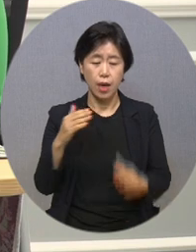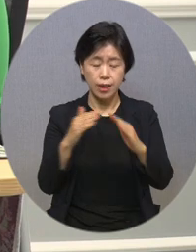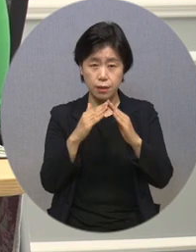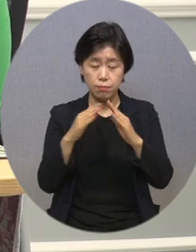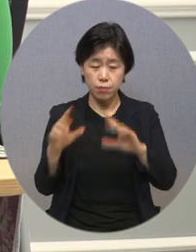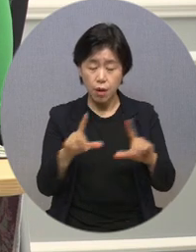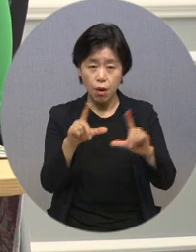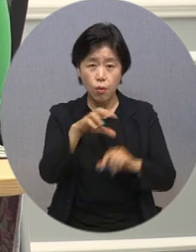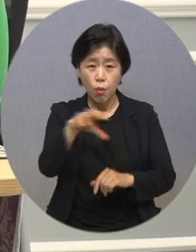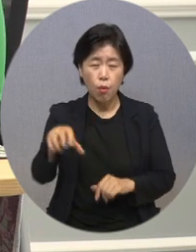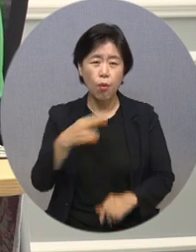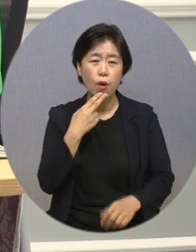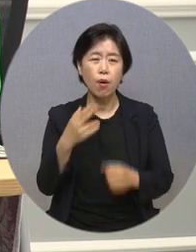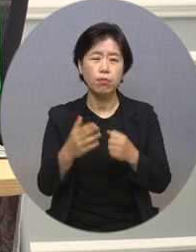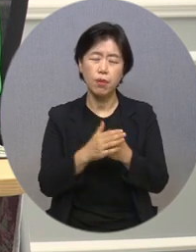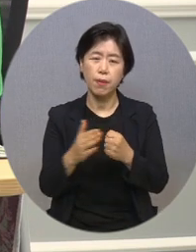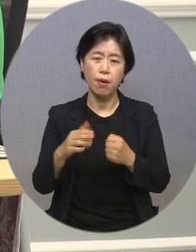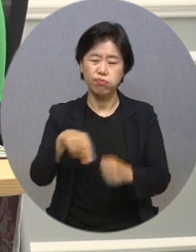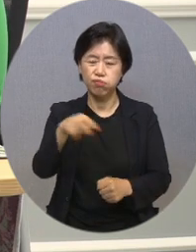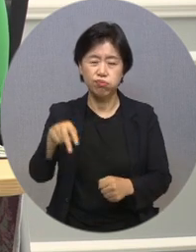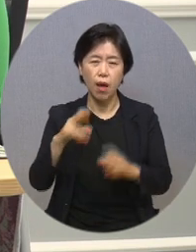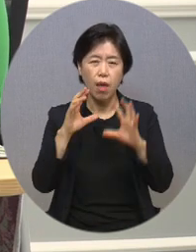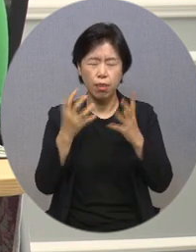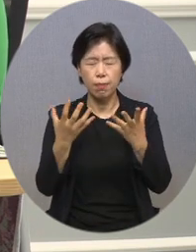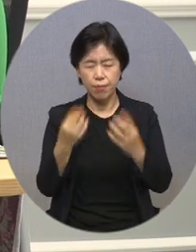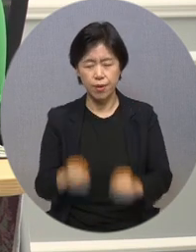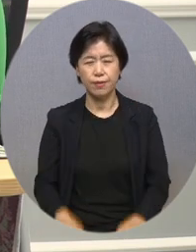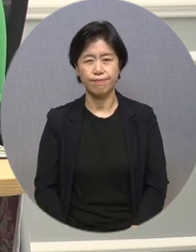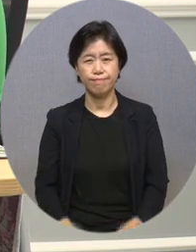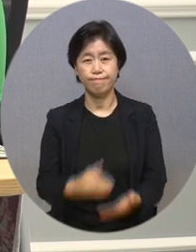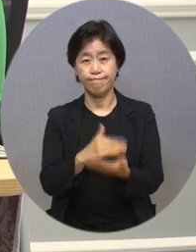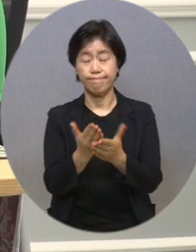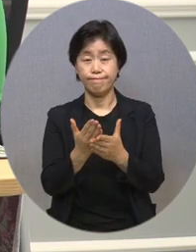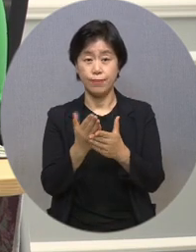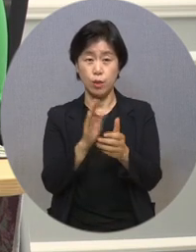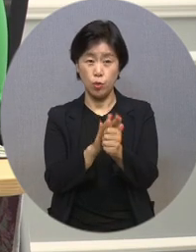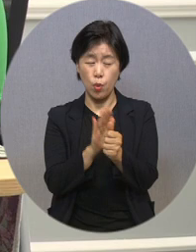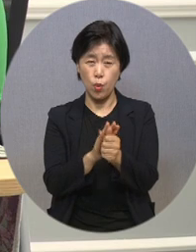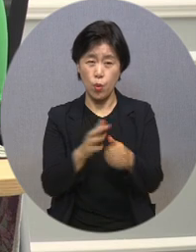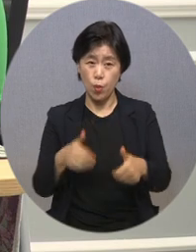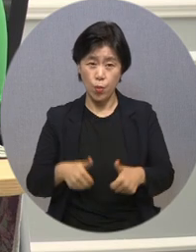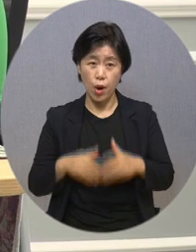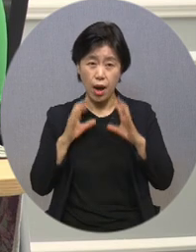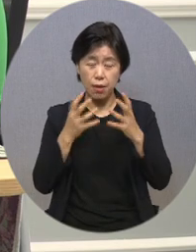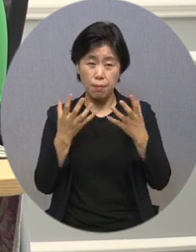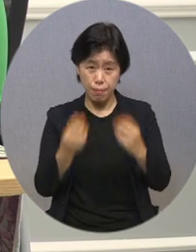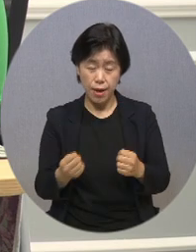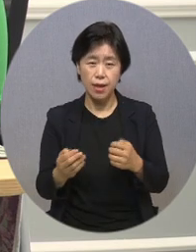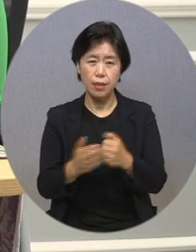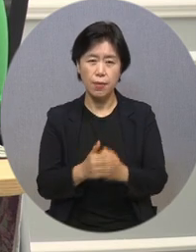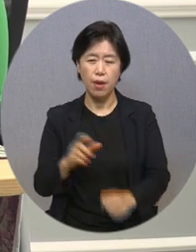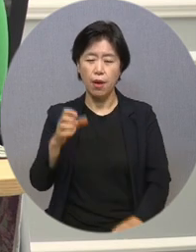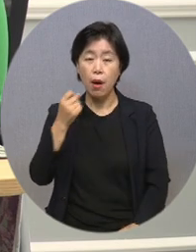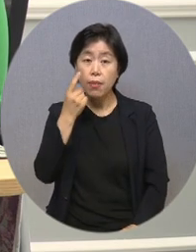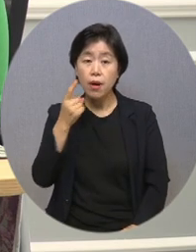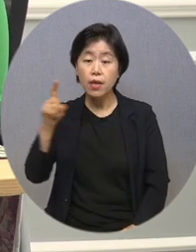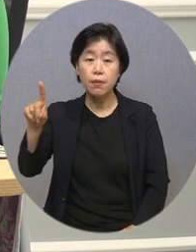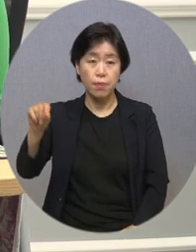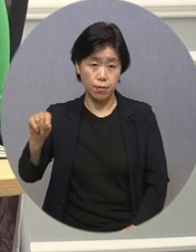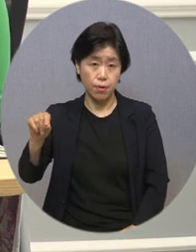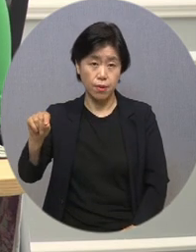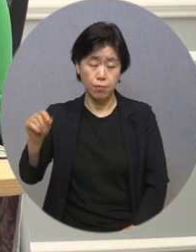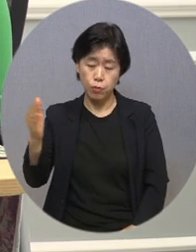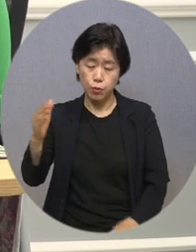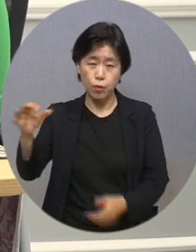찾지 못하는 아이들도 있고요. 이런 다양한 도움이 필요한 아이들에게 우리 월 10,000원 이상의 정기원을 해주시는